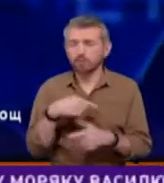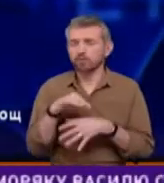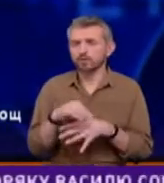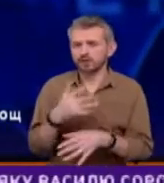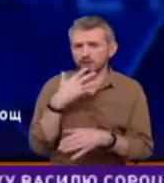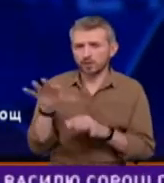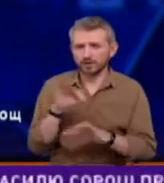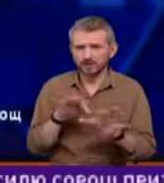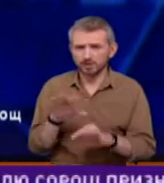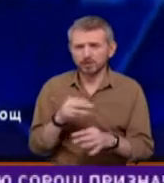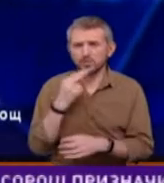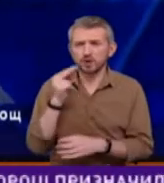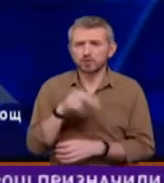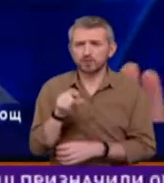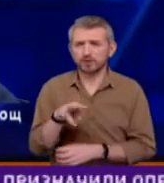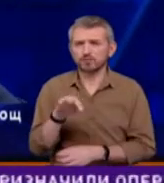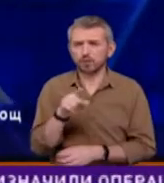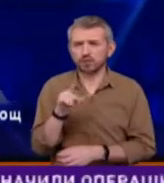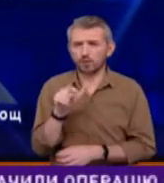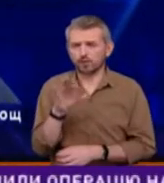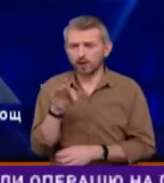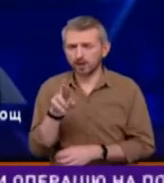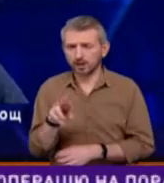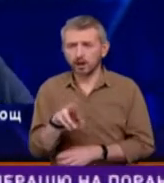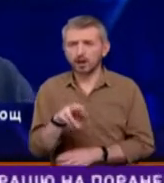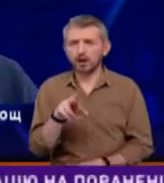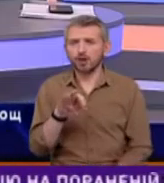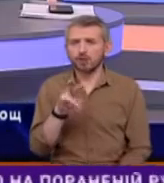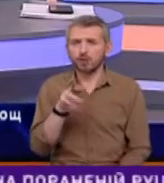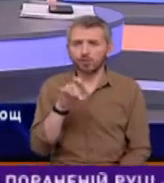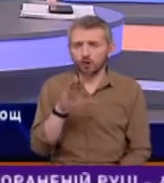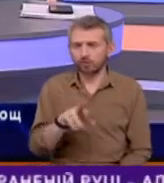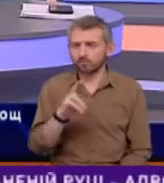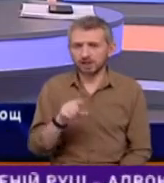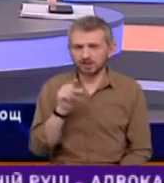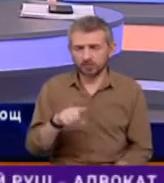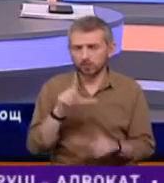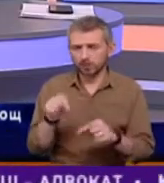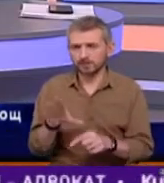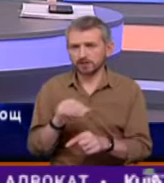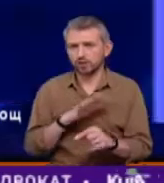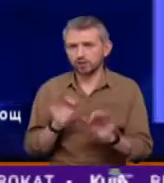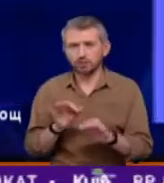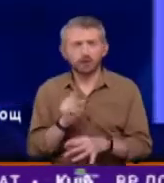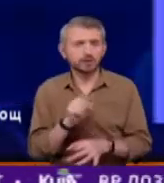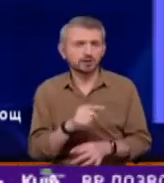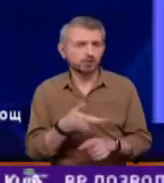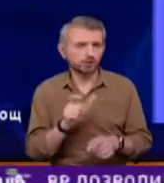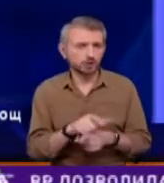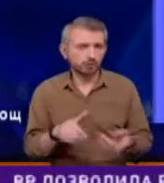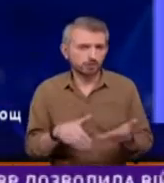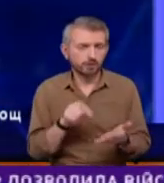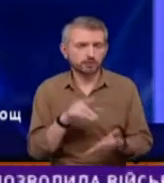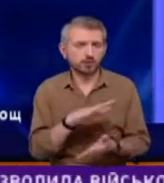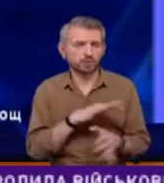Альона Мозговає? Не Альона Мозговає, ще Саша Пономарьов без Альони Мозгової поїхав, і все було нормально. Ну, вона йому дуже допомагала, і вона була